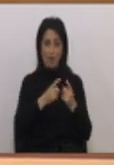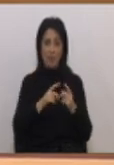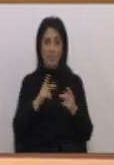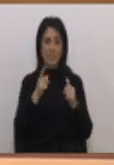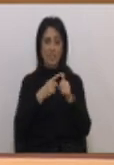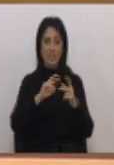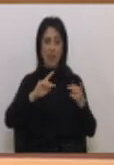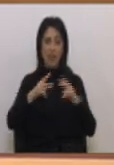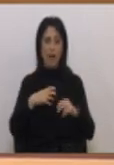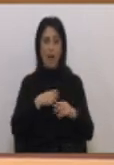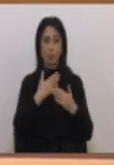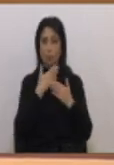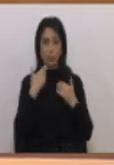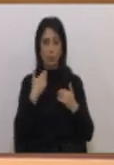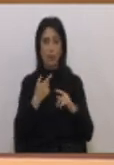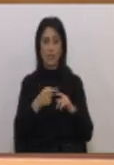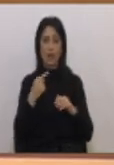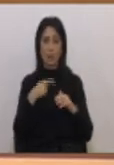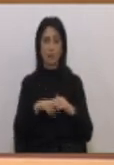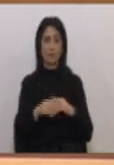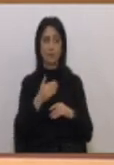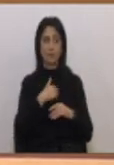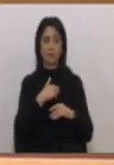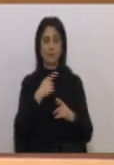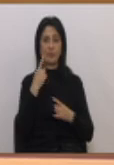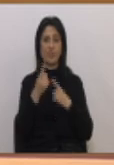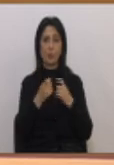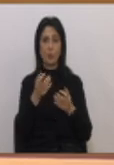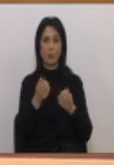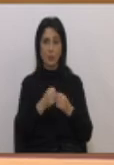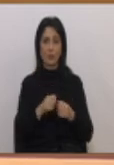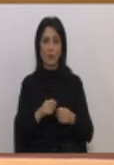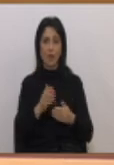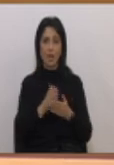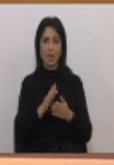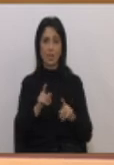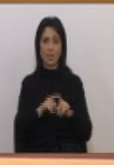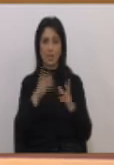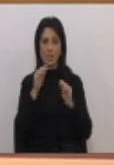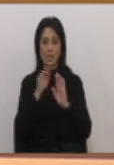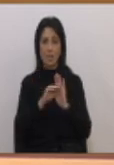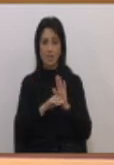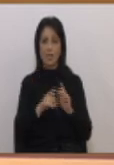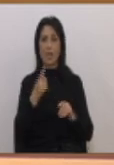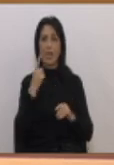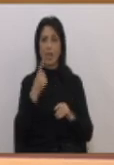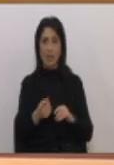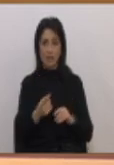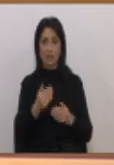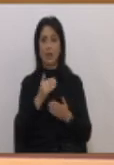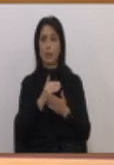cuies. Simtor arare actual urda. Kitan gaun dinare media informatia stu ne smiuiget. Teclaro arare se fristestrici. Eset. Eha